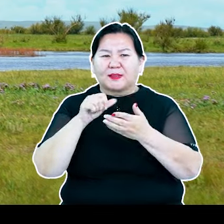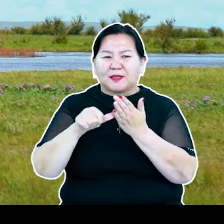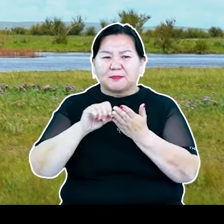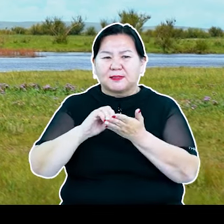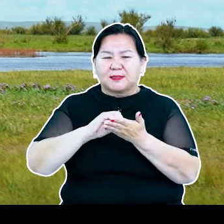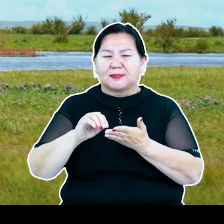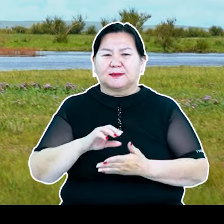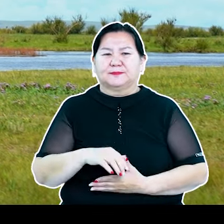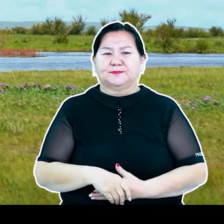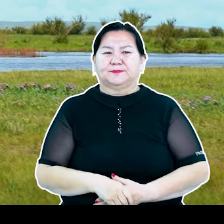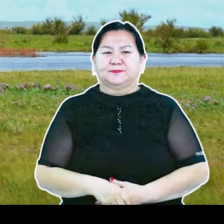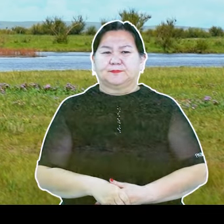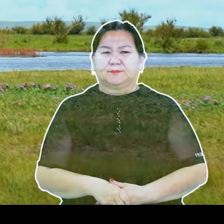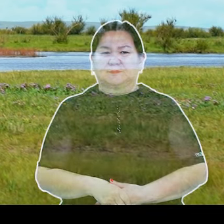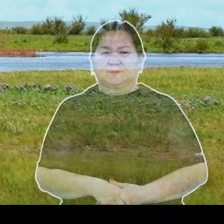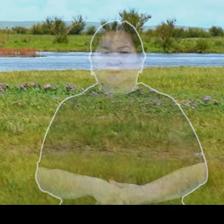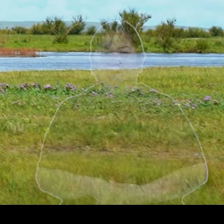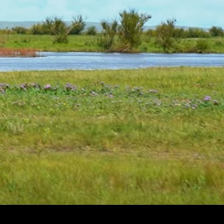Татмийн тухай тэмдэглэл.